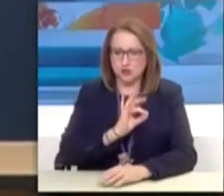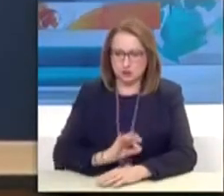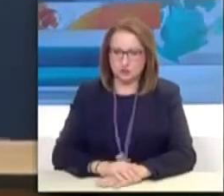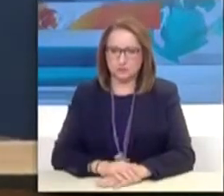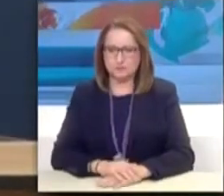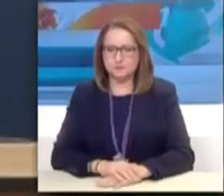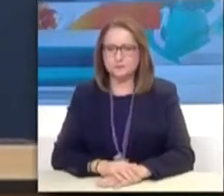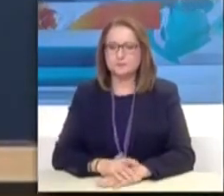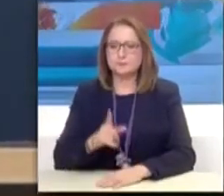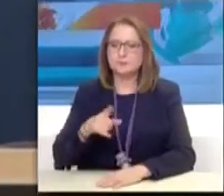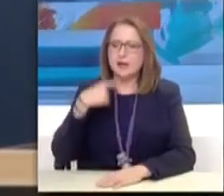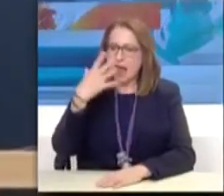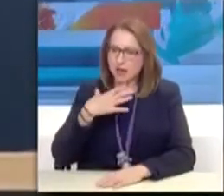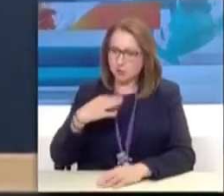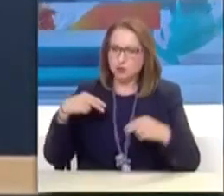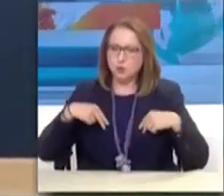Καλησπέρα σε όλους.